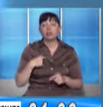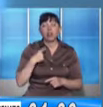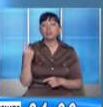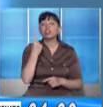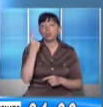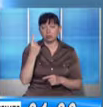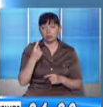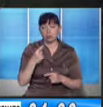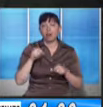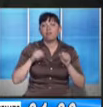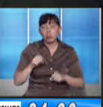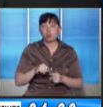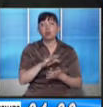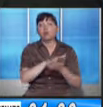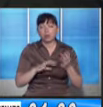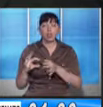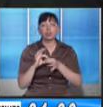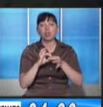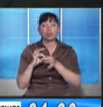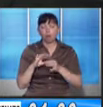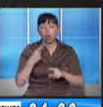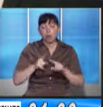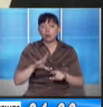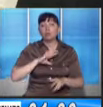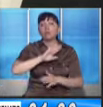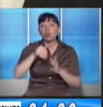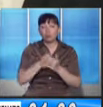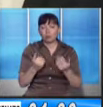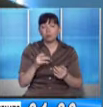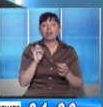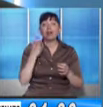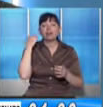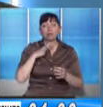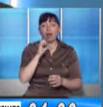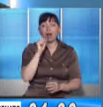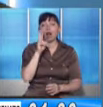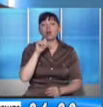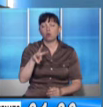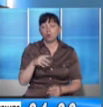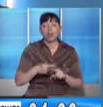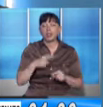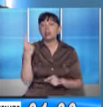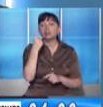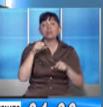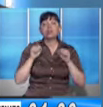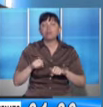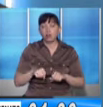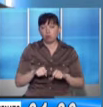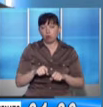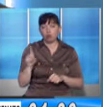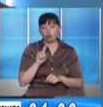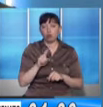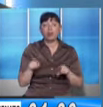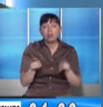garanție este continuarea acestei colaborări pe care am avut-o în cadrul blocului acum. Este singura noastră șansă ca această